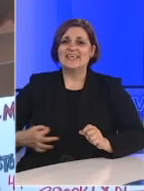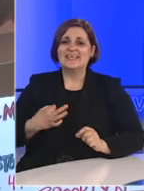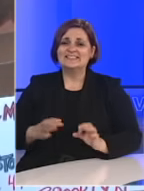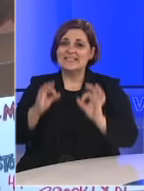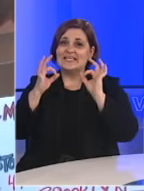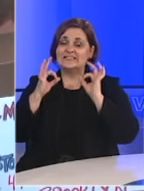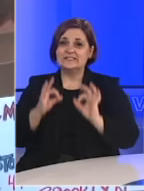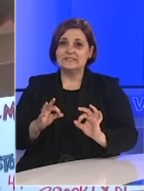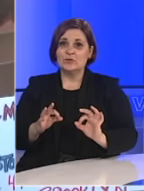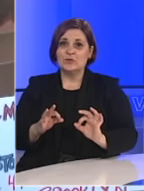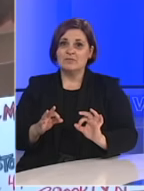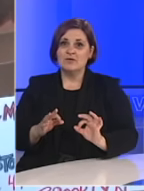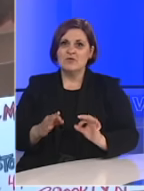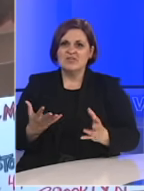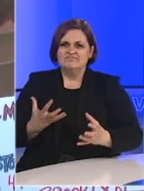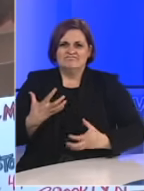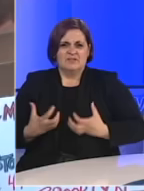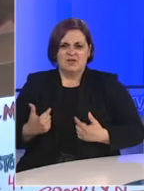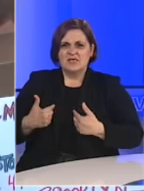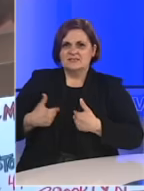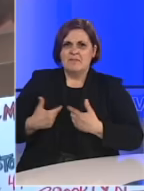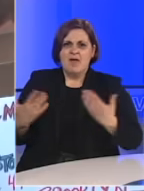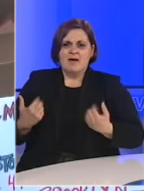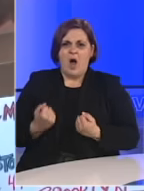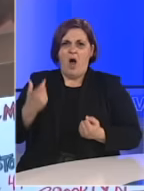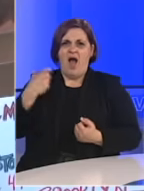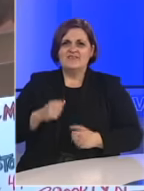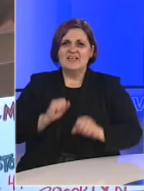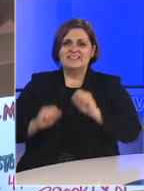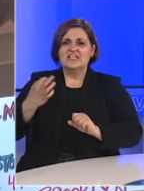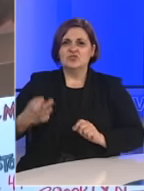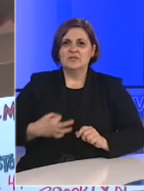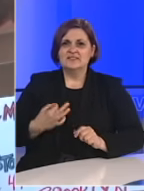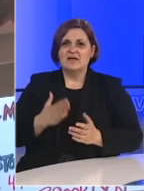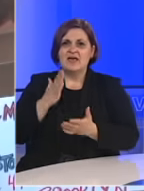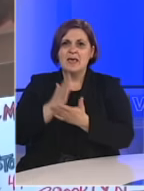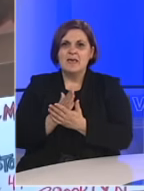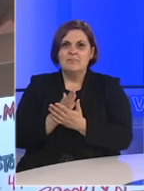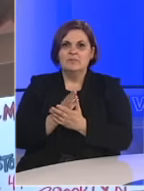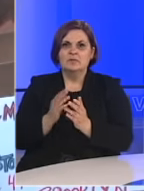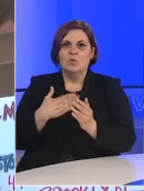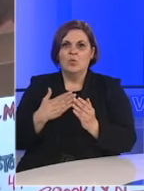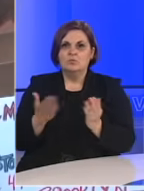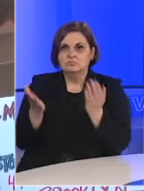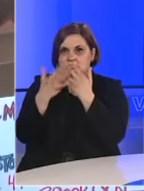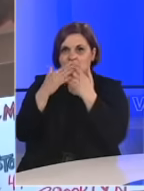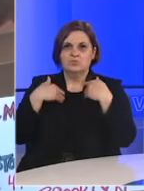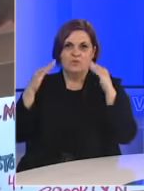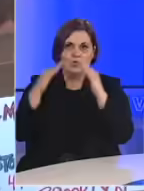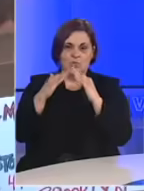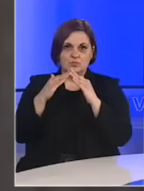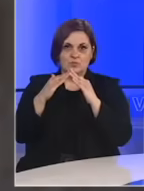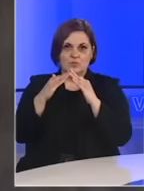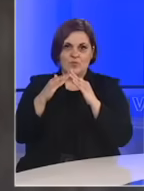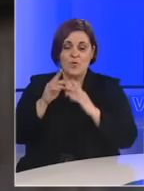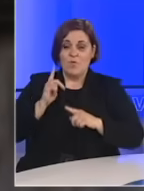i sigurnost i vrlo je frustrirajuće za mene kao aktivistu za zaštitu zdravlja biti zatvoren u svojoj kući.